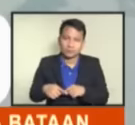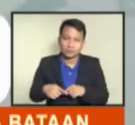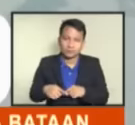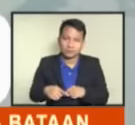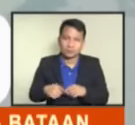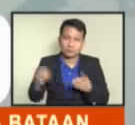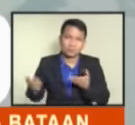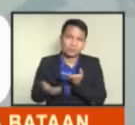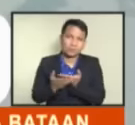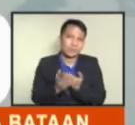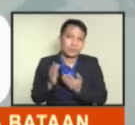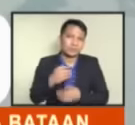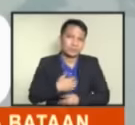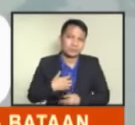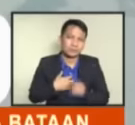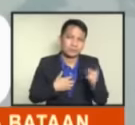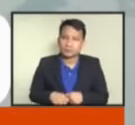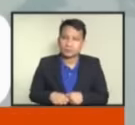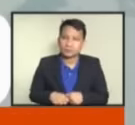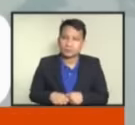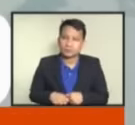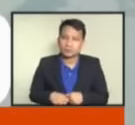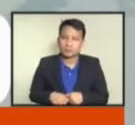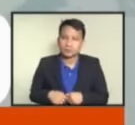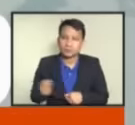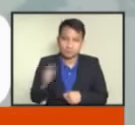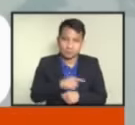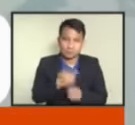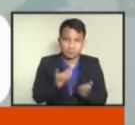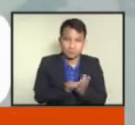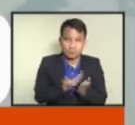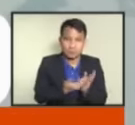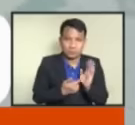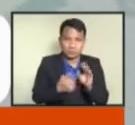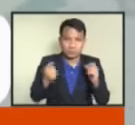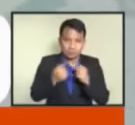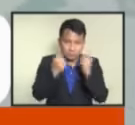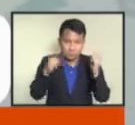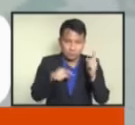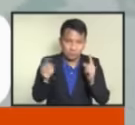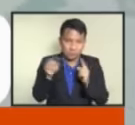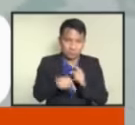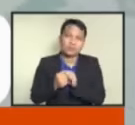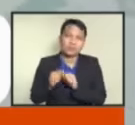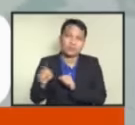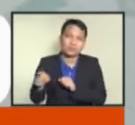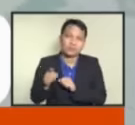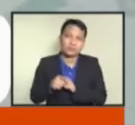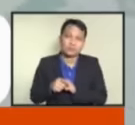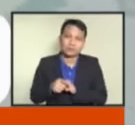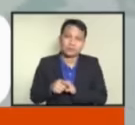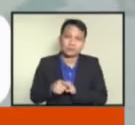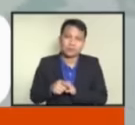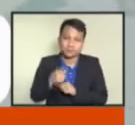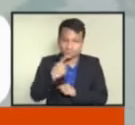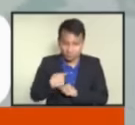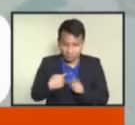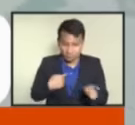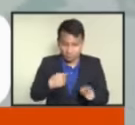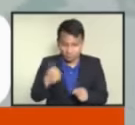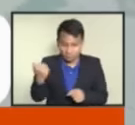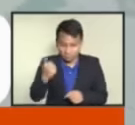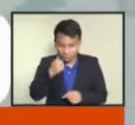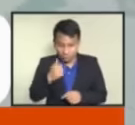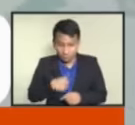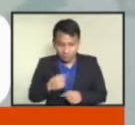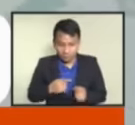kakasuhan po talaga siya, sir. Okay. Pwede magamit ebidensya yung nabulagan nyo si si Betka. Nag-wave pa sa inyo. Paano